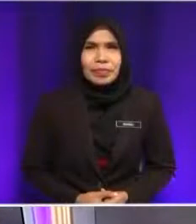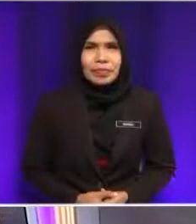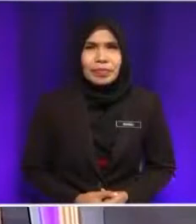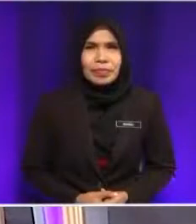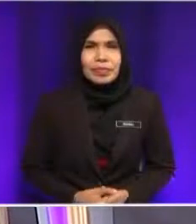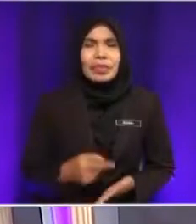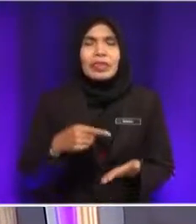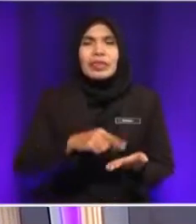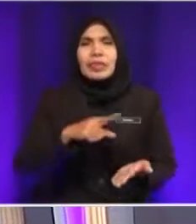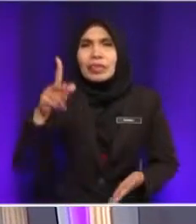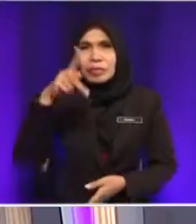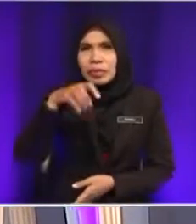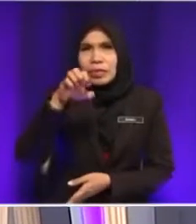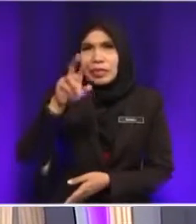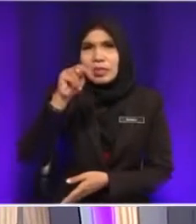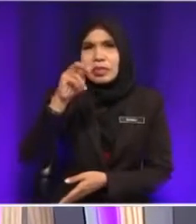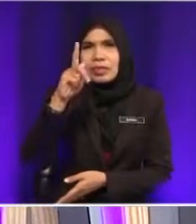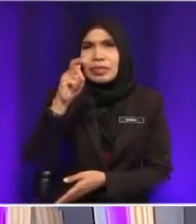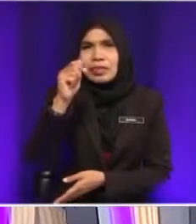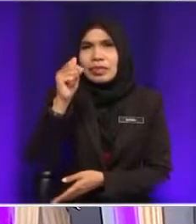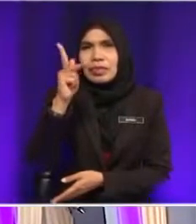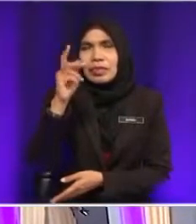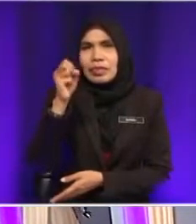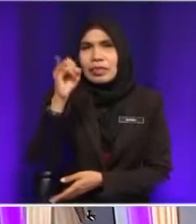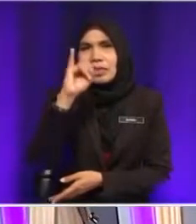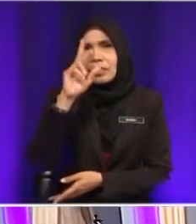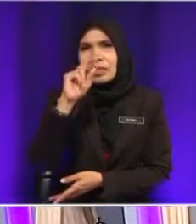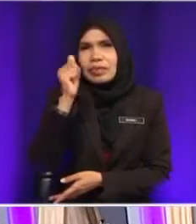inilah Dia pun taksiran sumatif di saluran